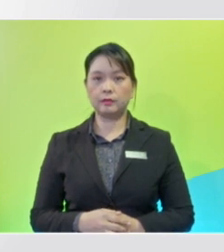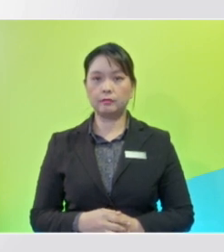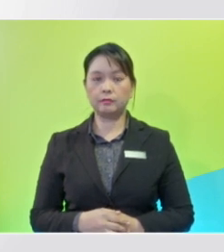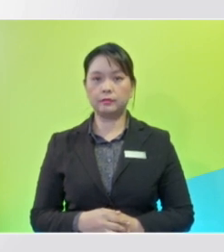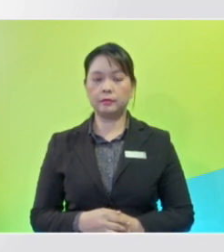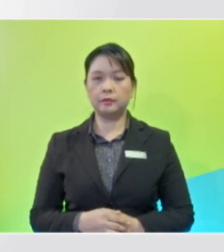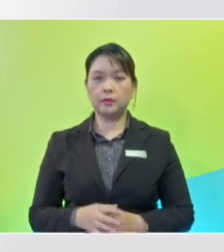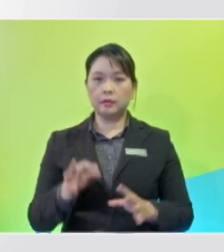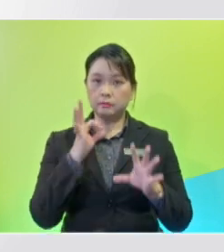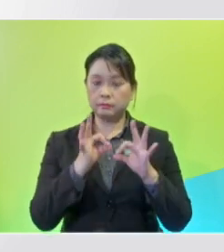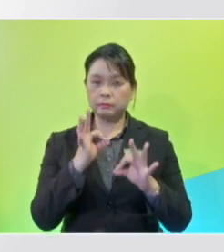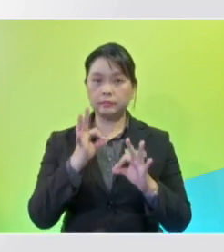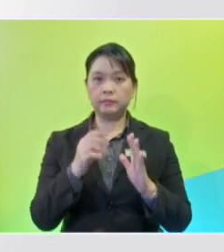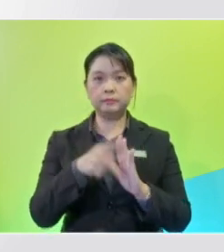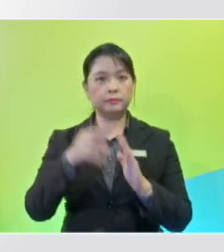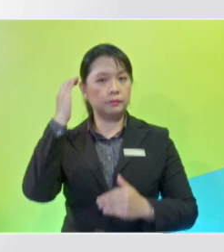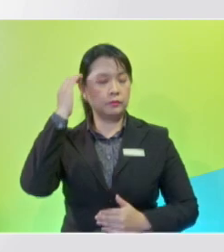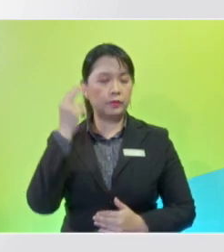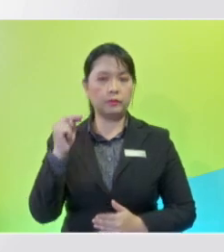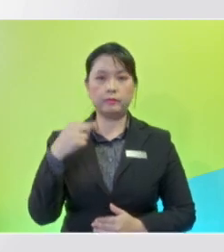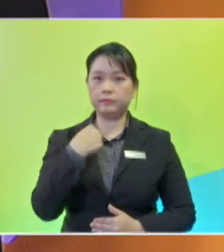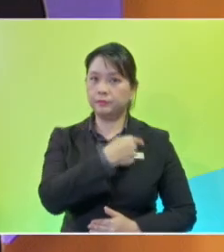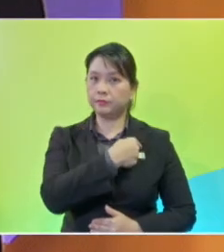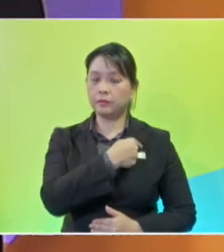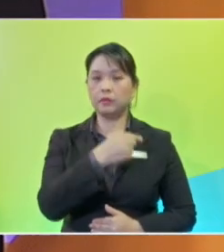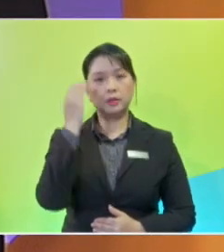kalau pengetahuan kita kita tahu bahwa